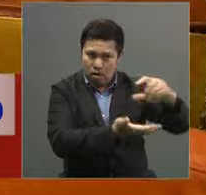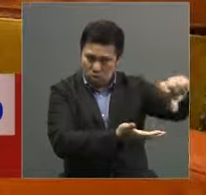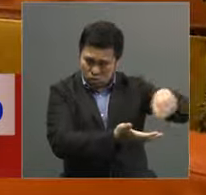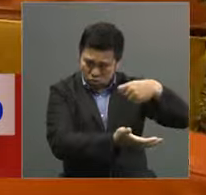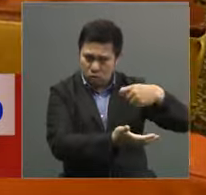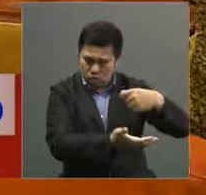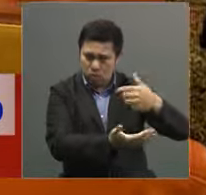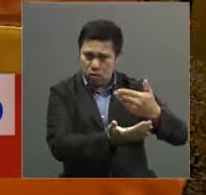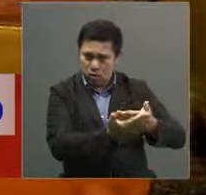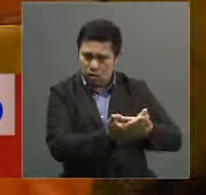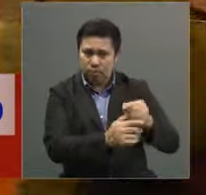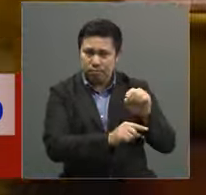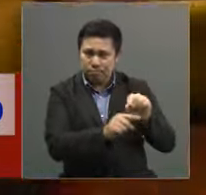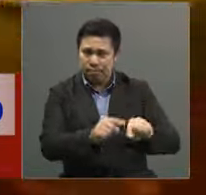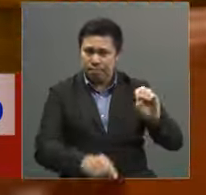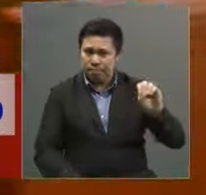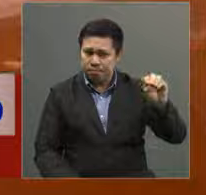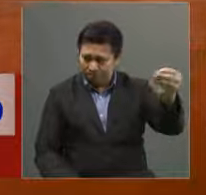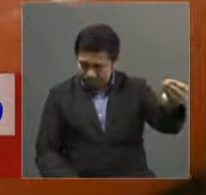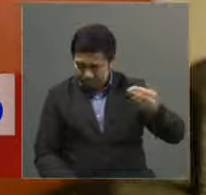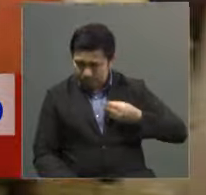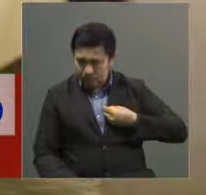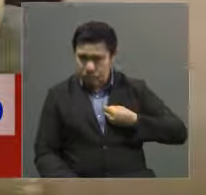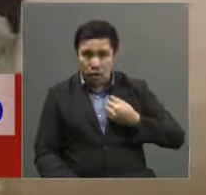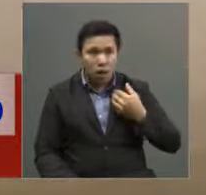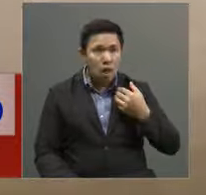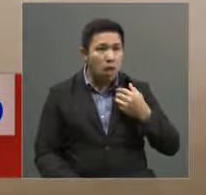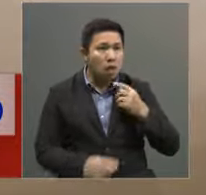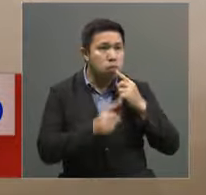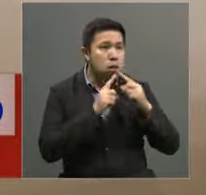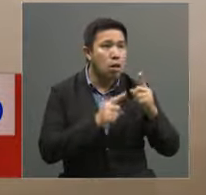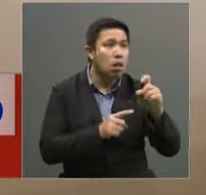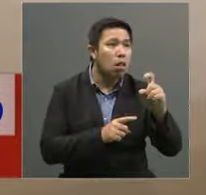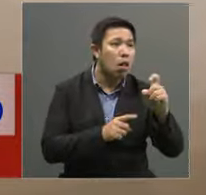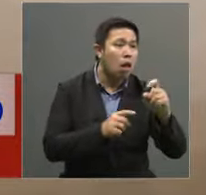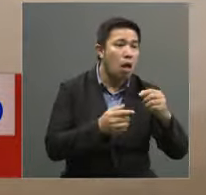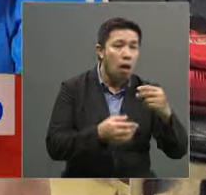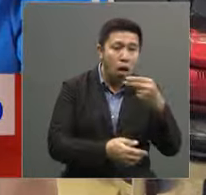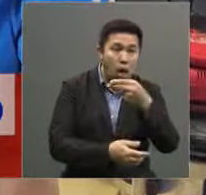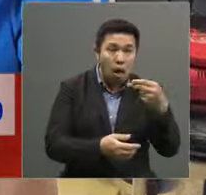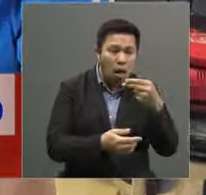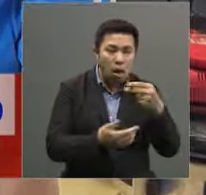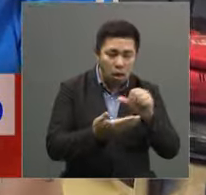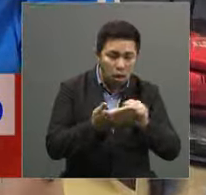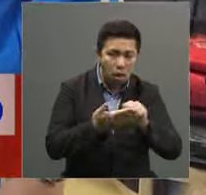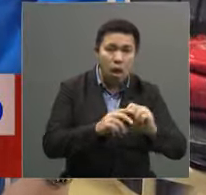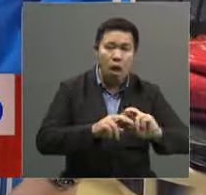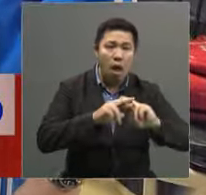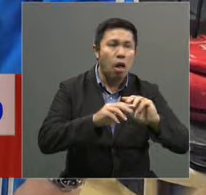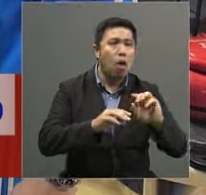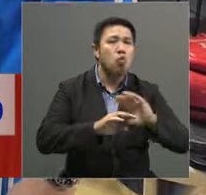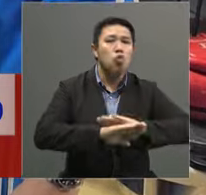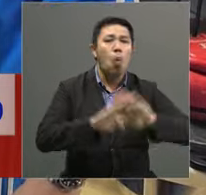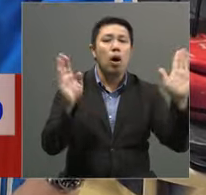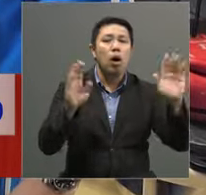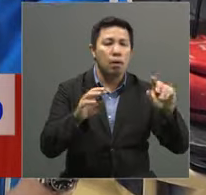จำมาก่อนสัก 50%ทีนี้ละติดต่อไม่ได้แล้วข้อความก็ยังถูกยกเลิกร้านนี้ก็เลยรู้สึกว่า